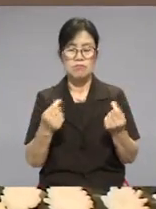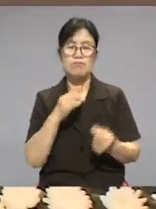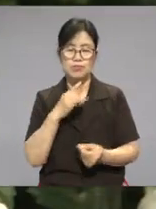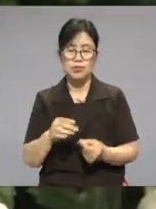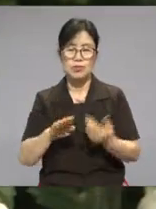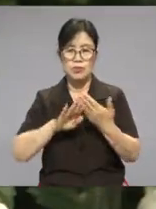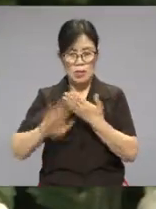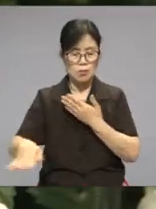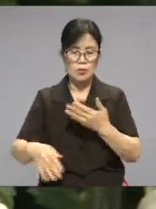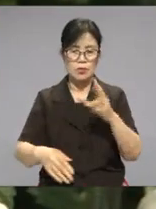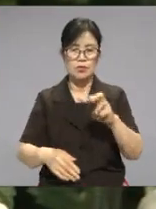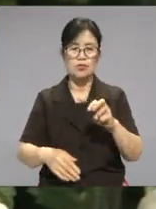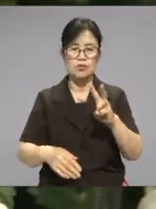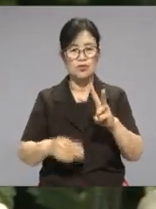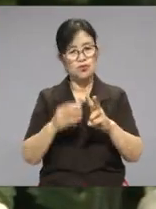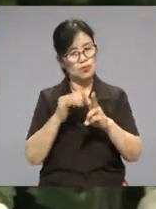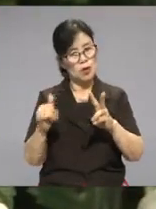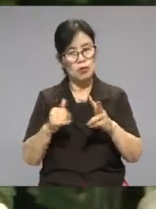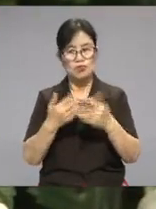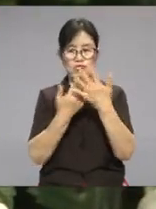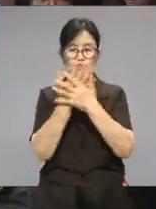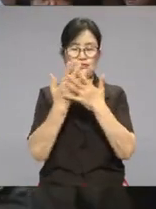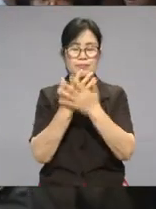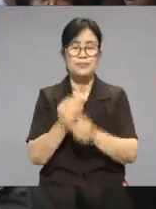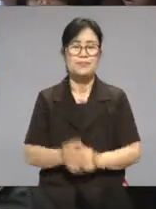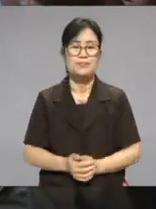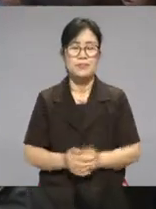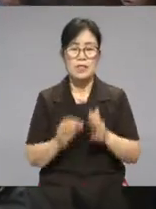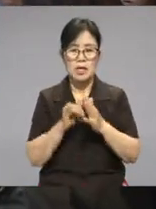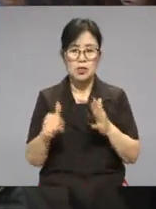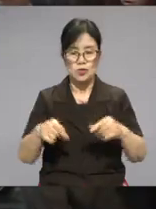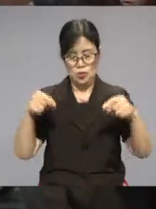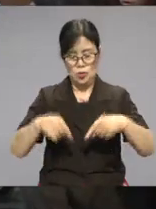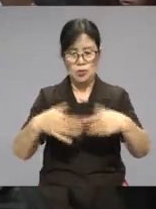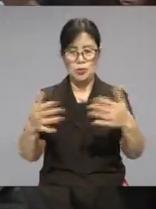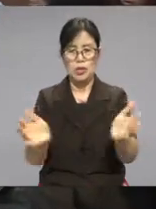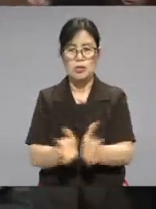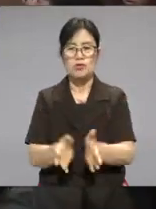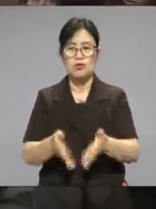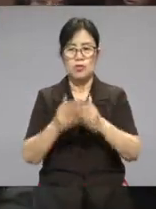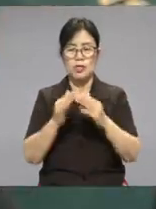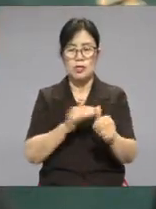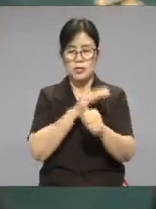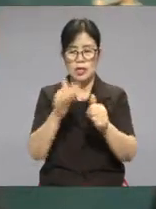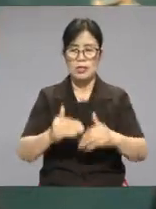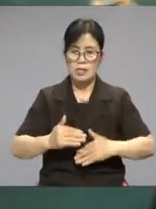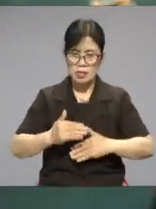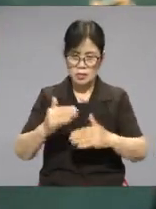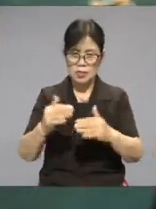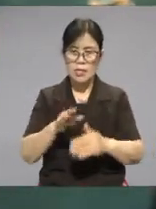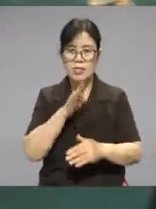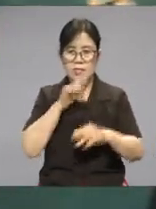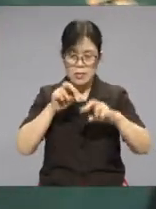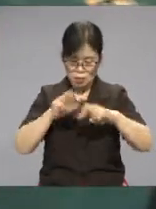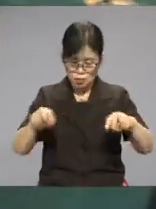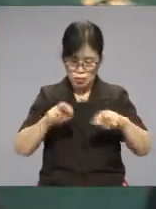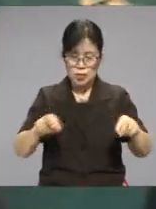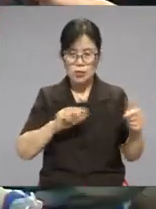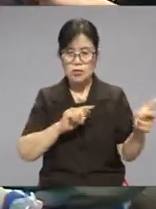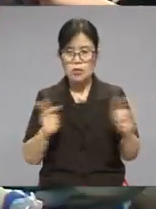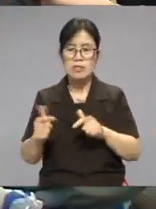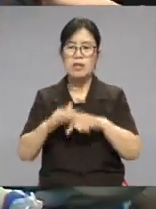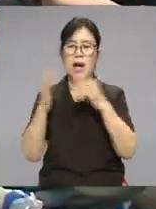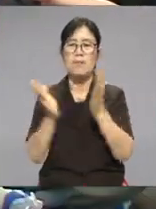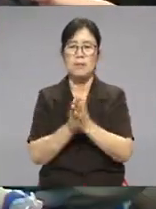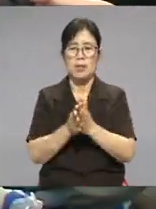장례 여부는 불투명합니다. 유가족들은 협의회를 구성해 장례 절차, 진상규명 등을 함께해